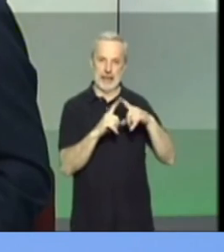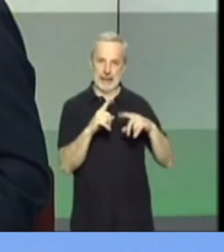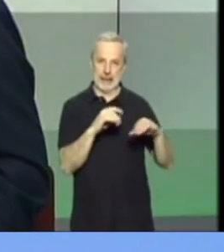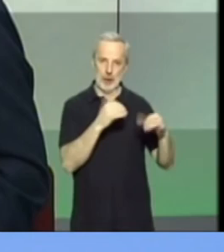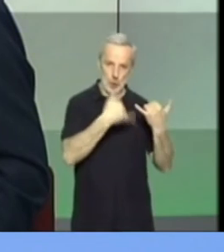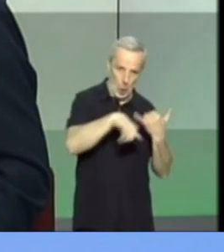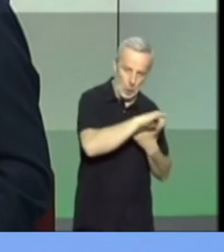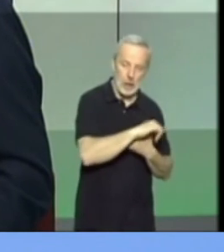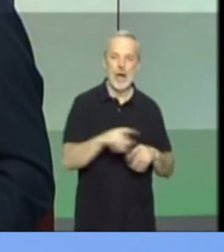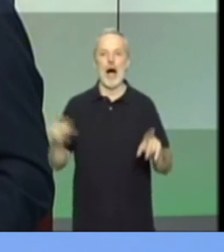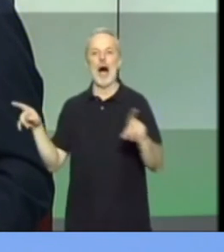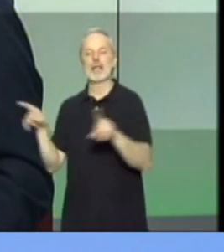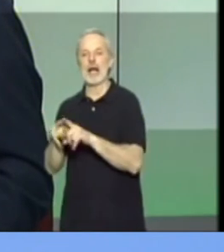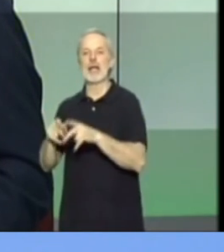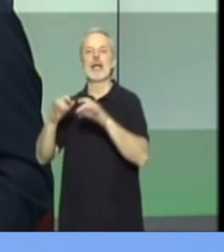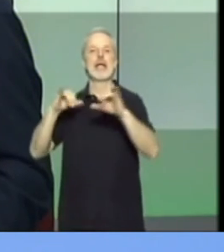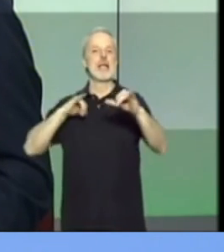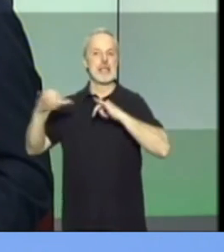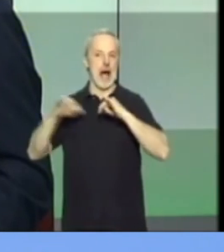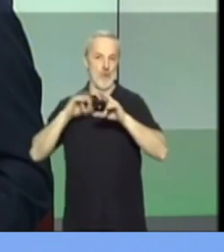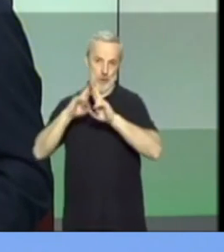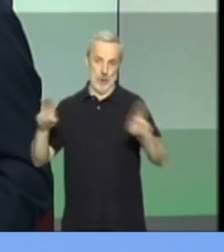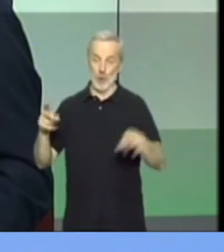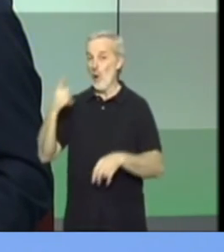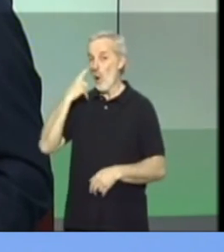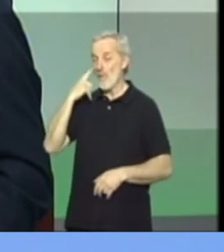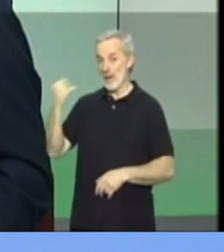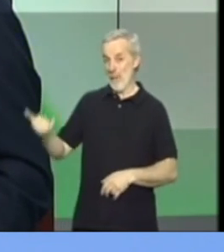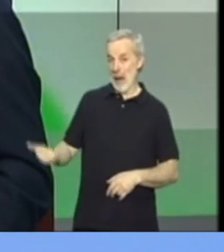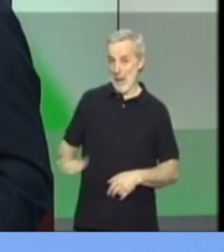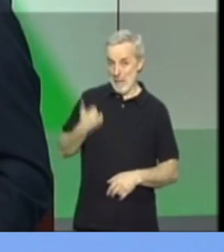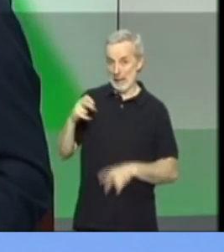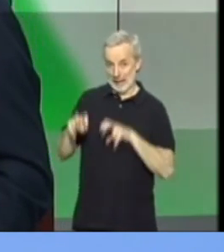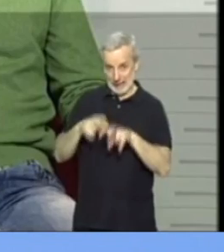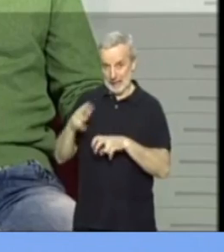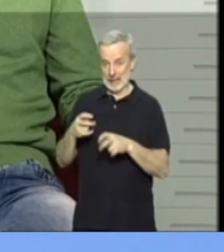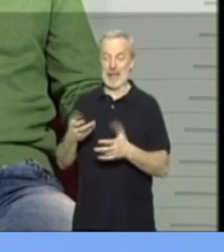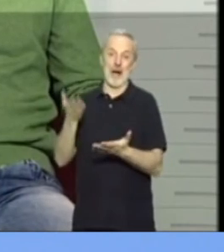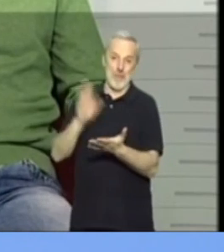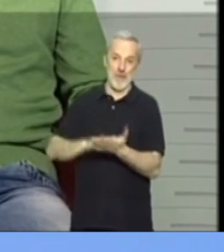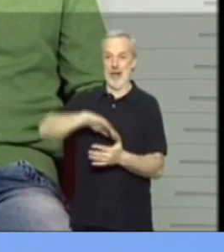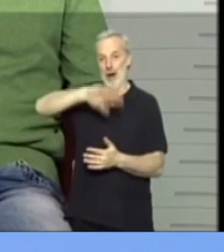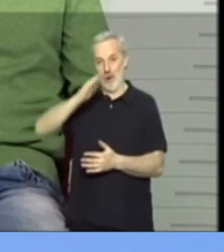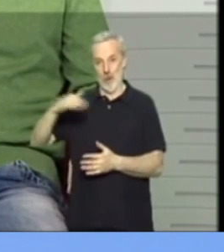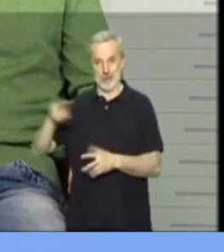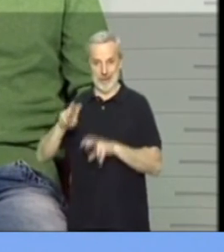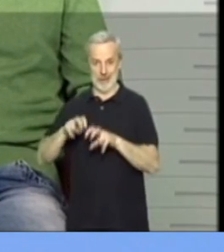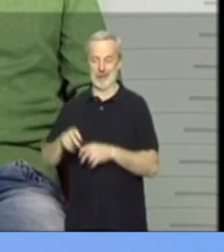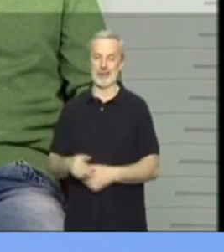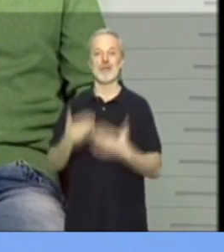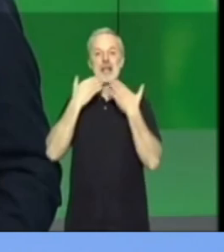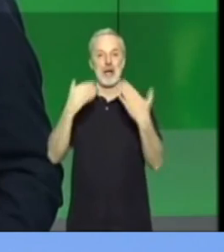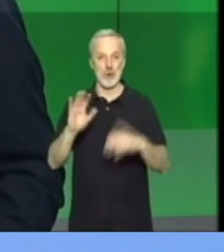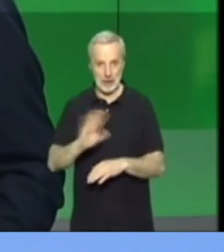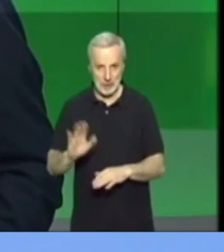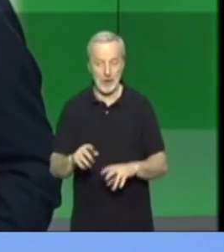to bude opravdu velká zkouška toho, jak tihle mladíci mají natrénováno a jak zvládají kopce. Děkujeme